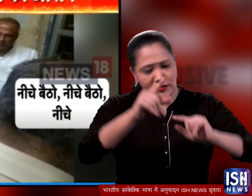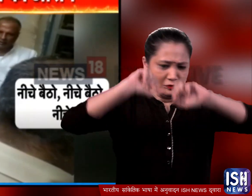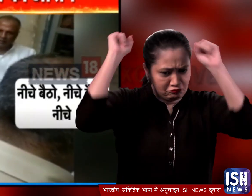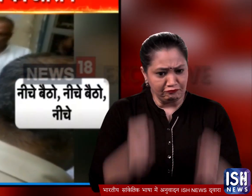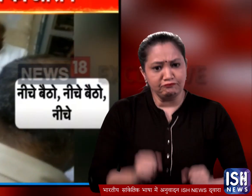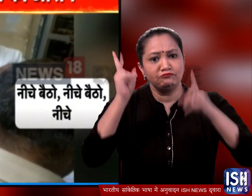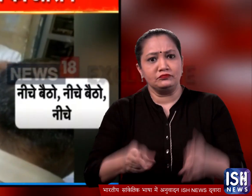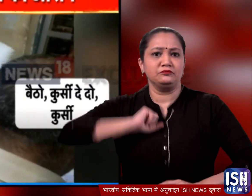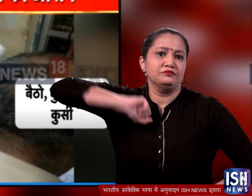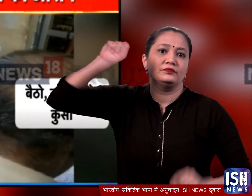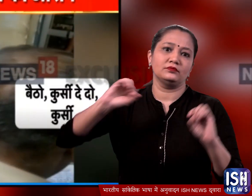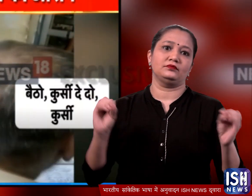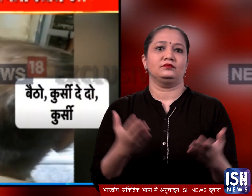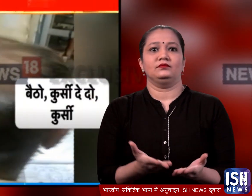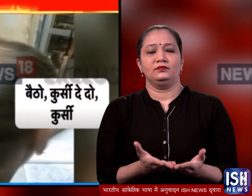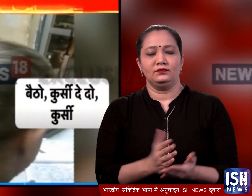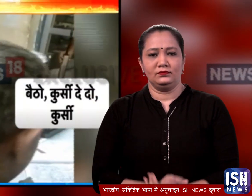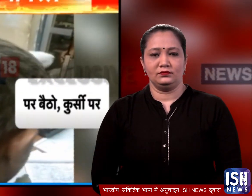गईं।